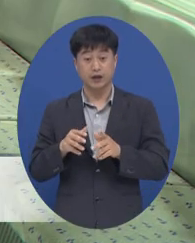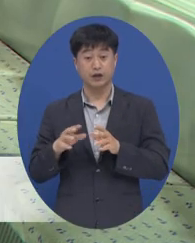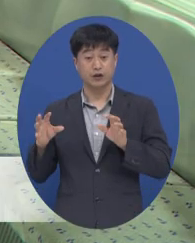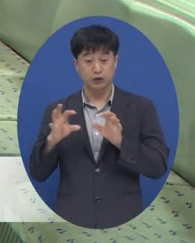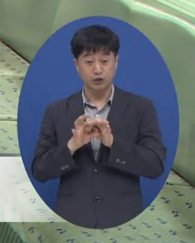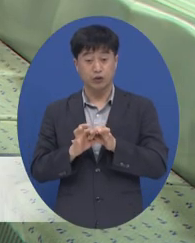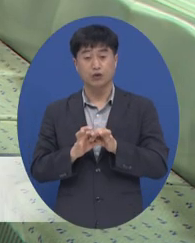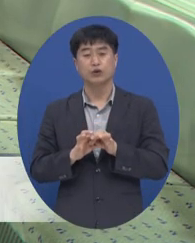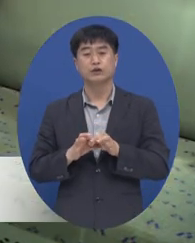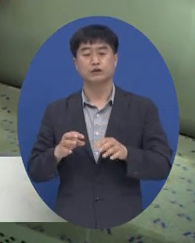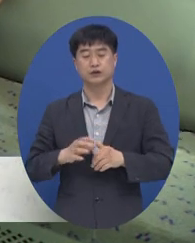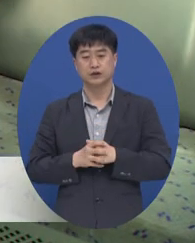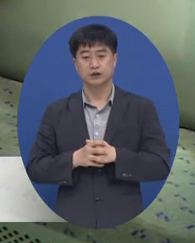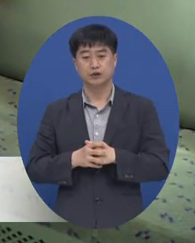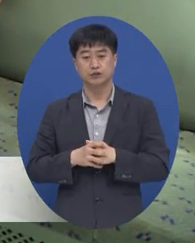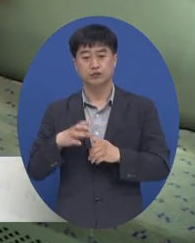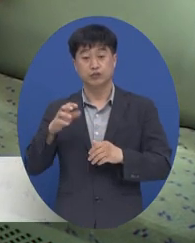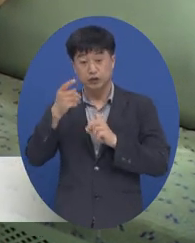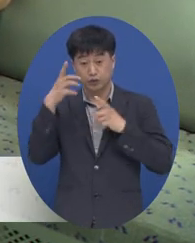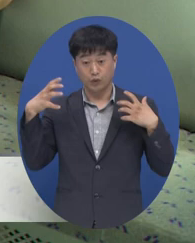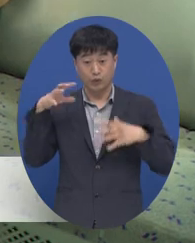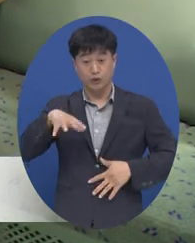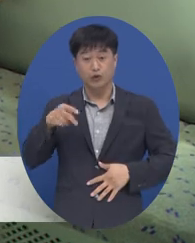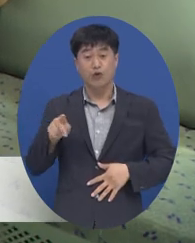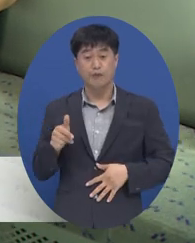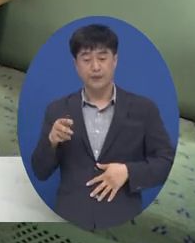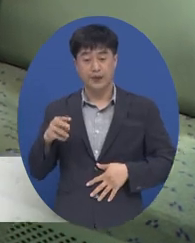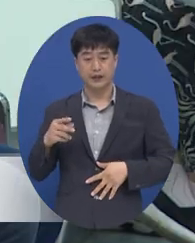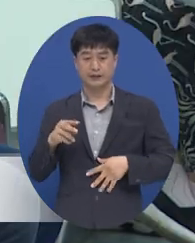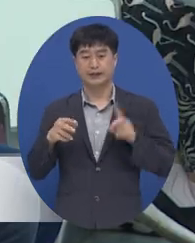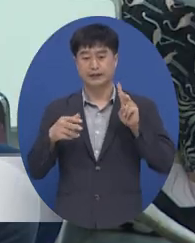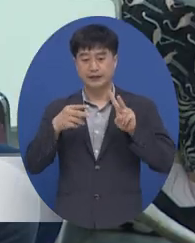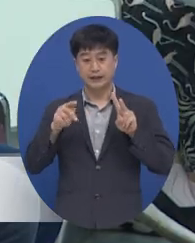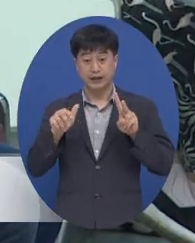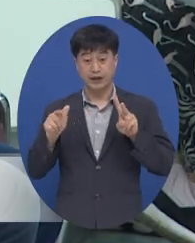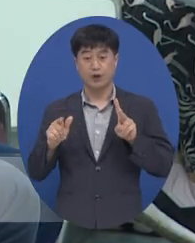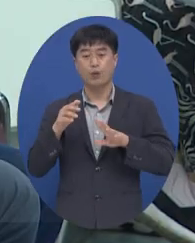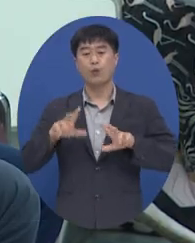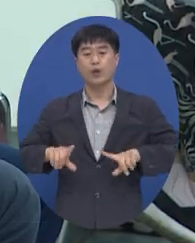구간에 이어 하남 풍산역에서 하남시청과 하남 검단산역까지